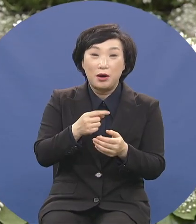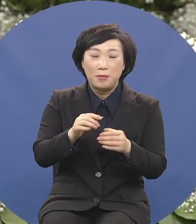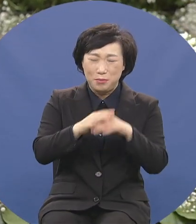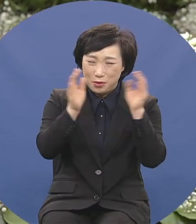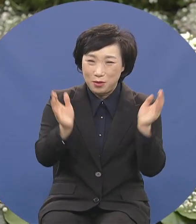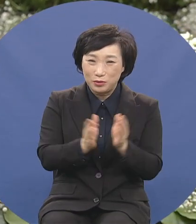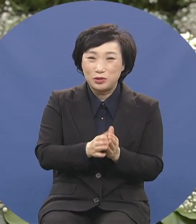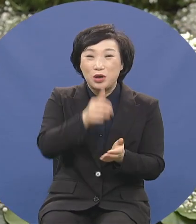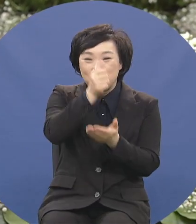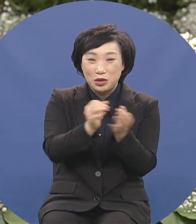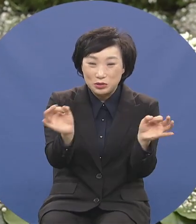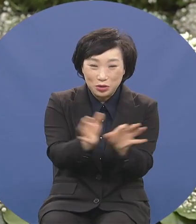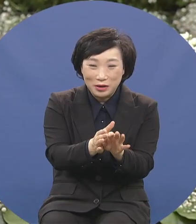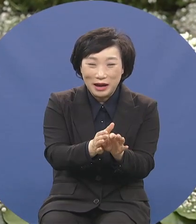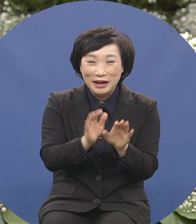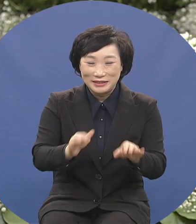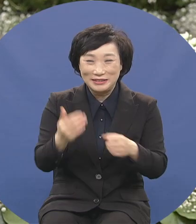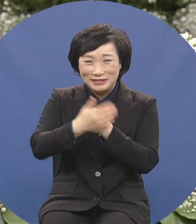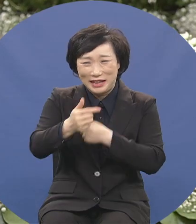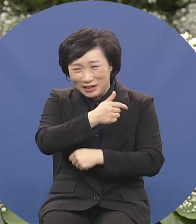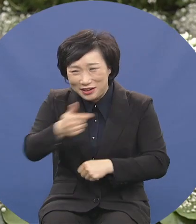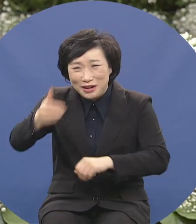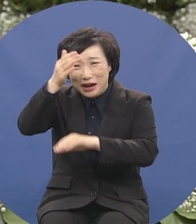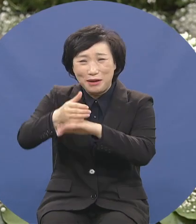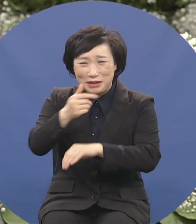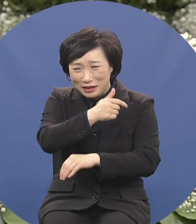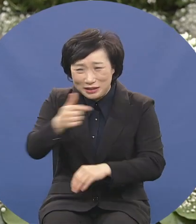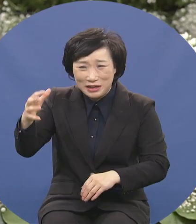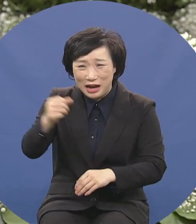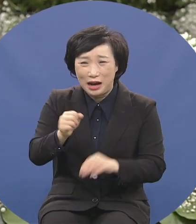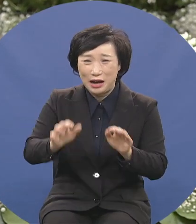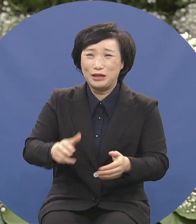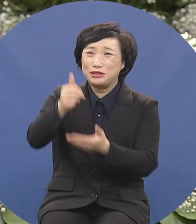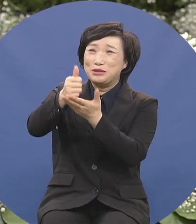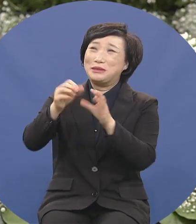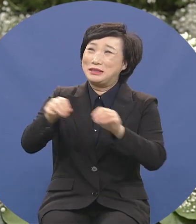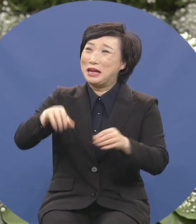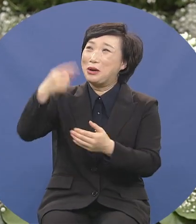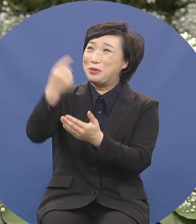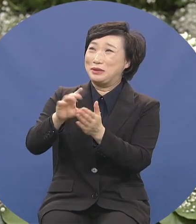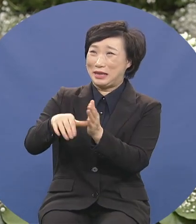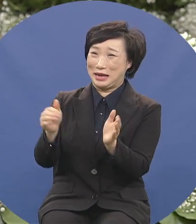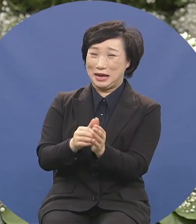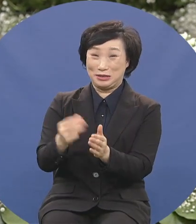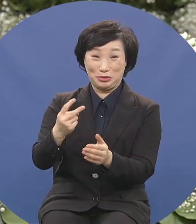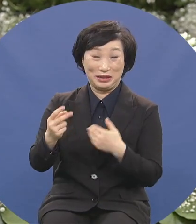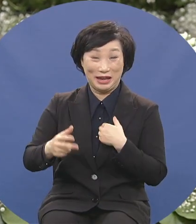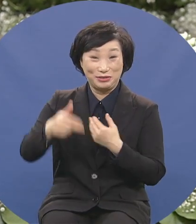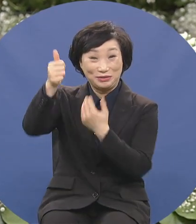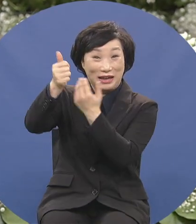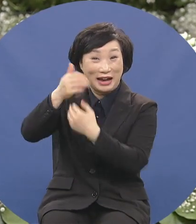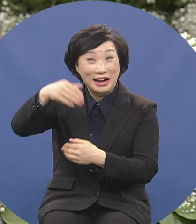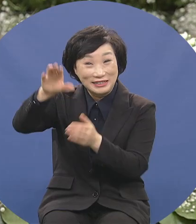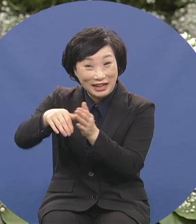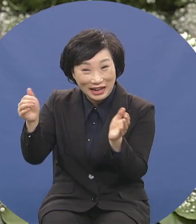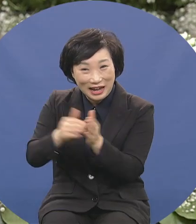은혜, 그 감사를 가지고 죽을 주님이 이 땅에 오실 때까지 내가 주님 앞에 갈 때까지